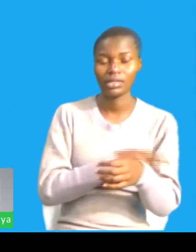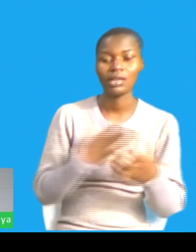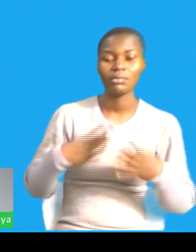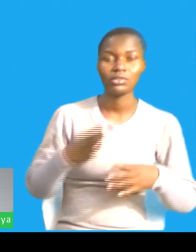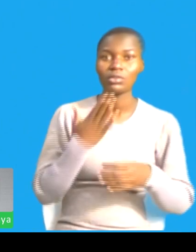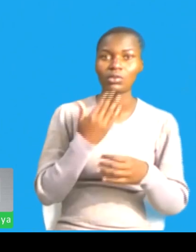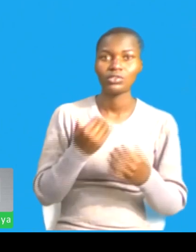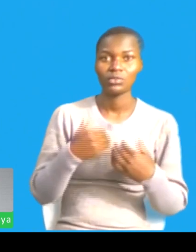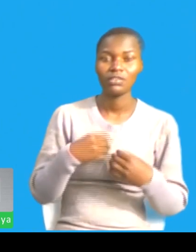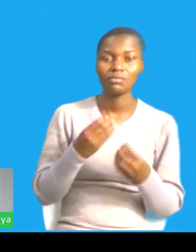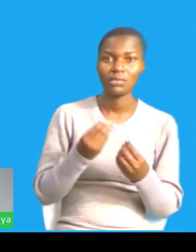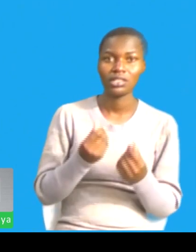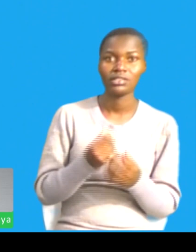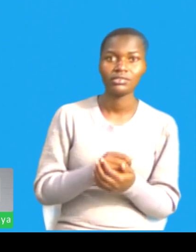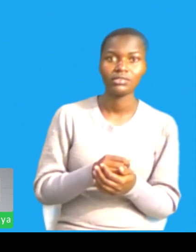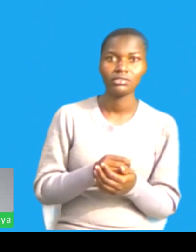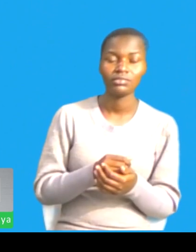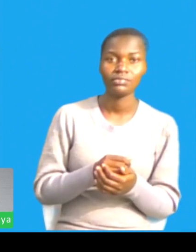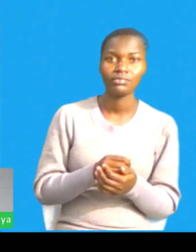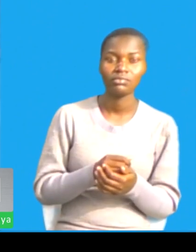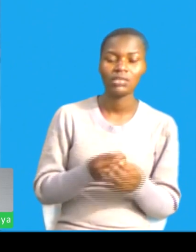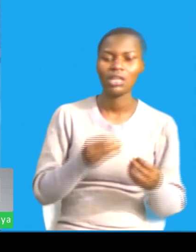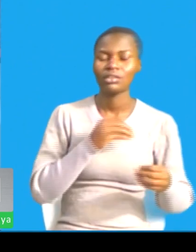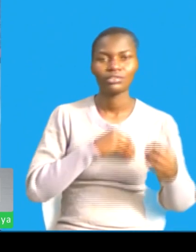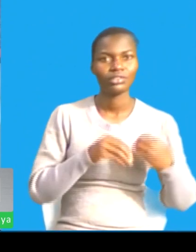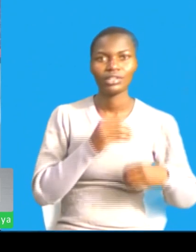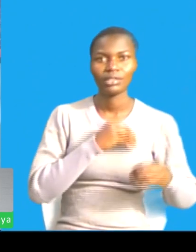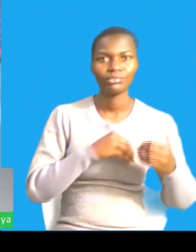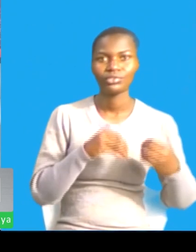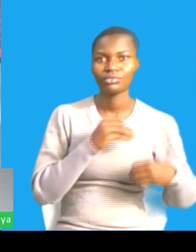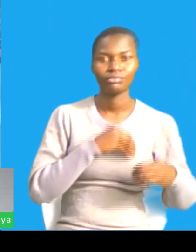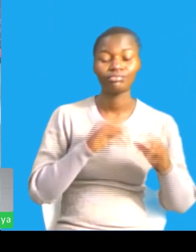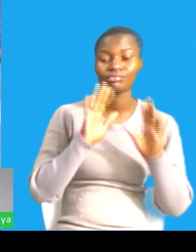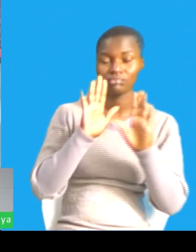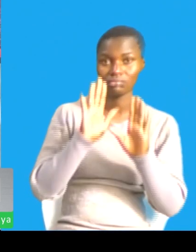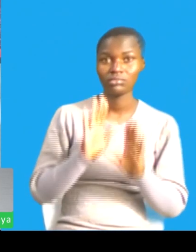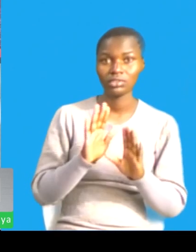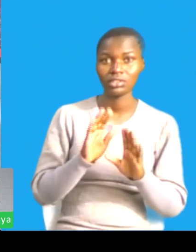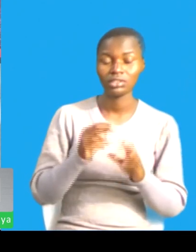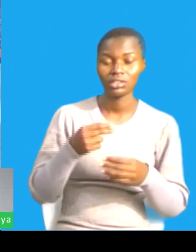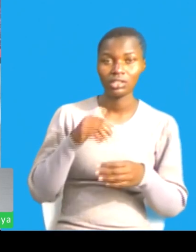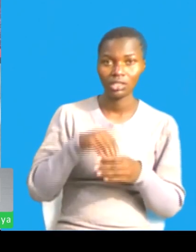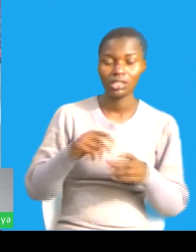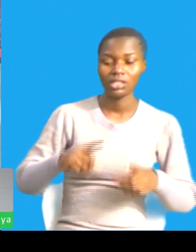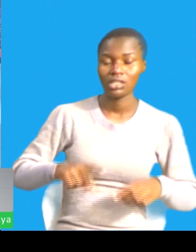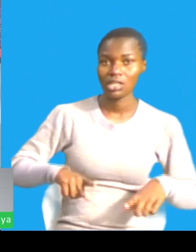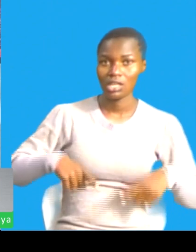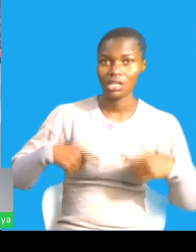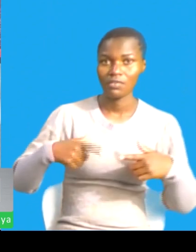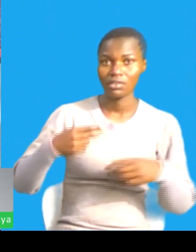nguvu. Corruption has a role to play in our high cost of living. Do you agree? A